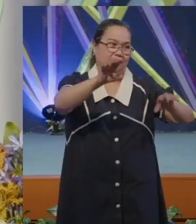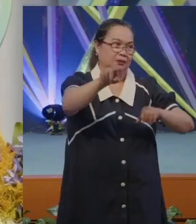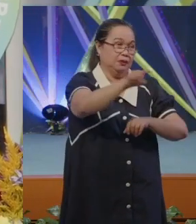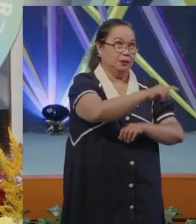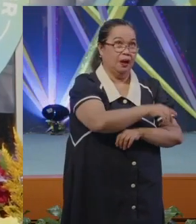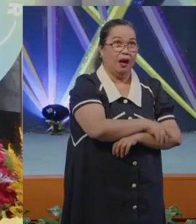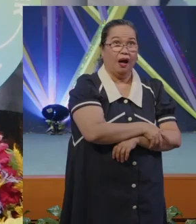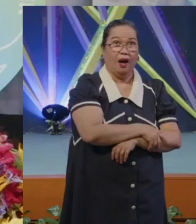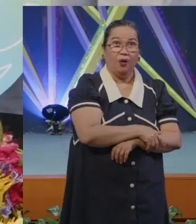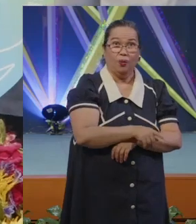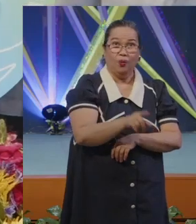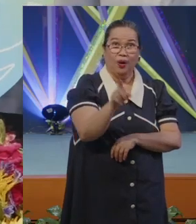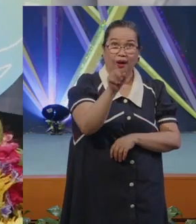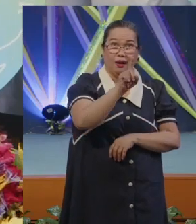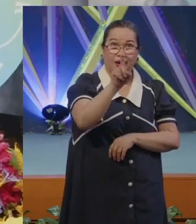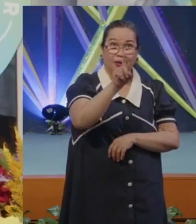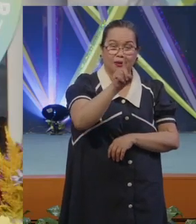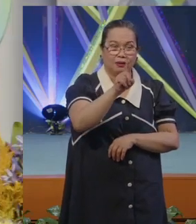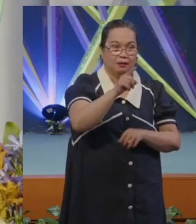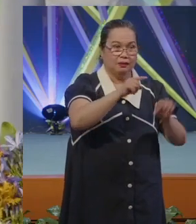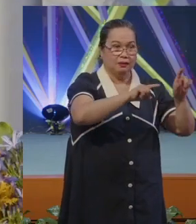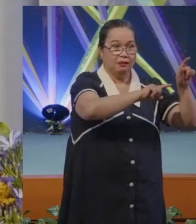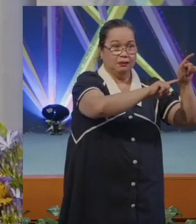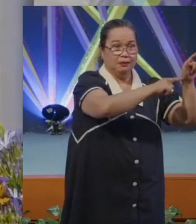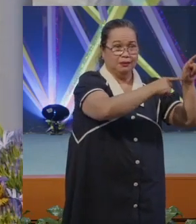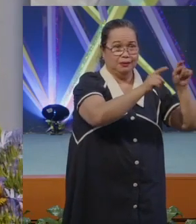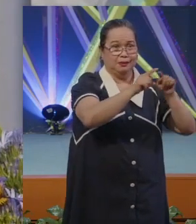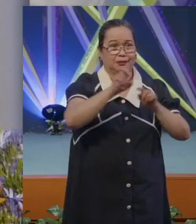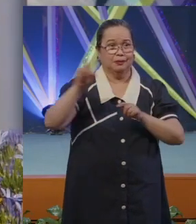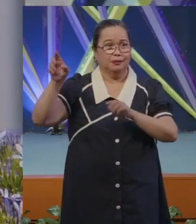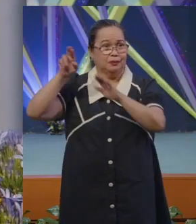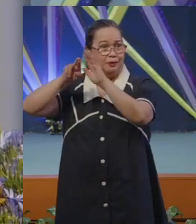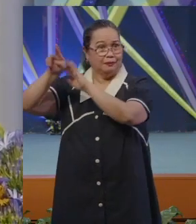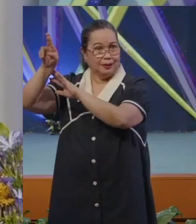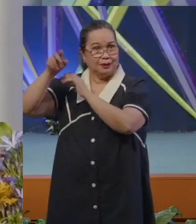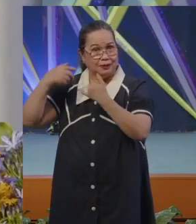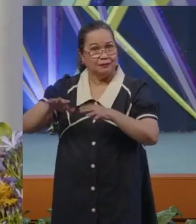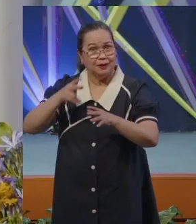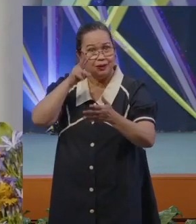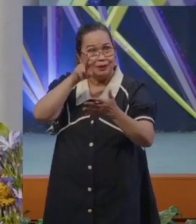Pastor? Genesis to Revelation. Nabasa nyo na ba?